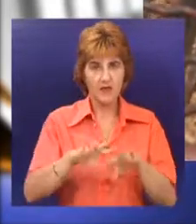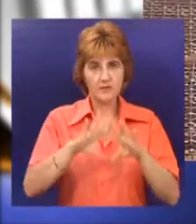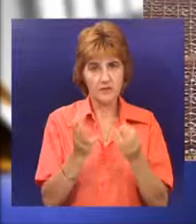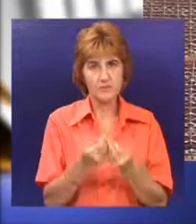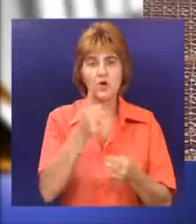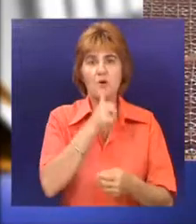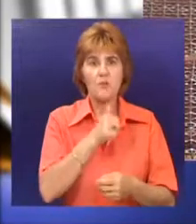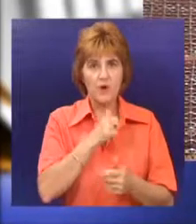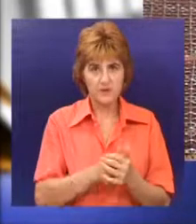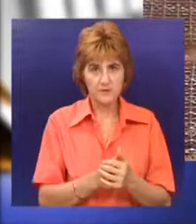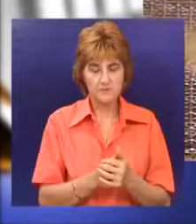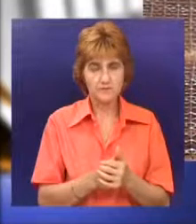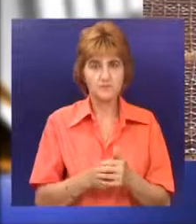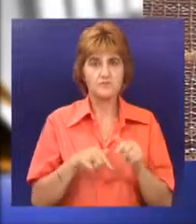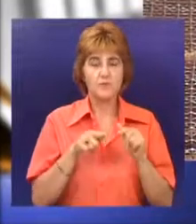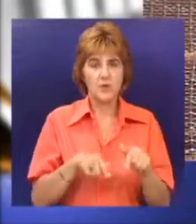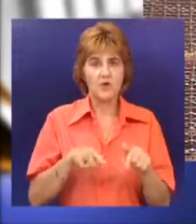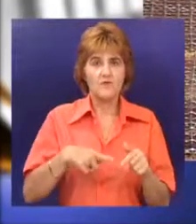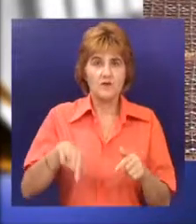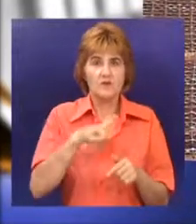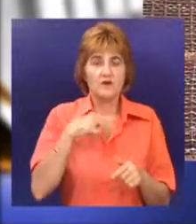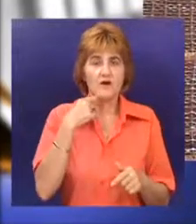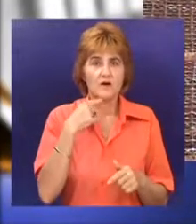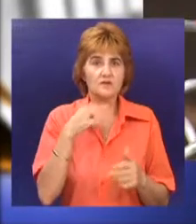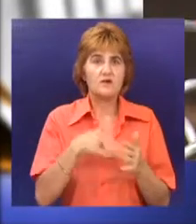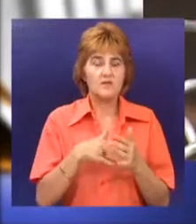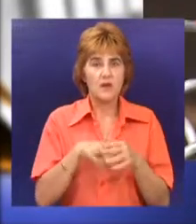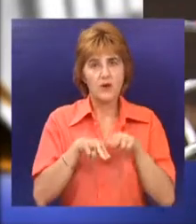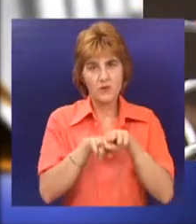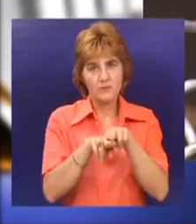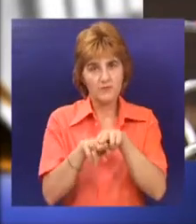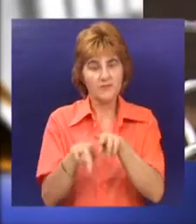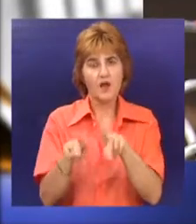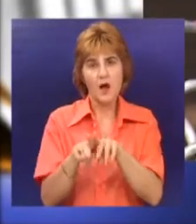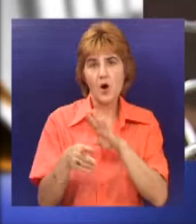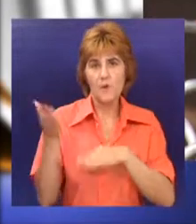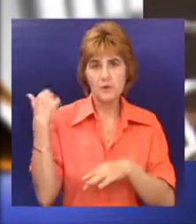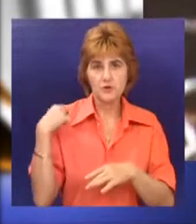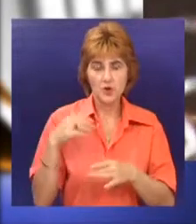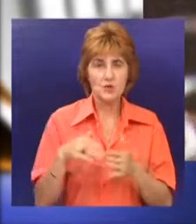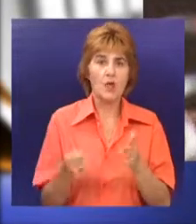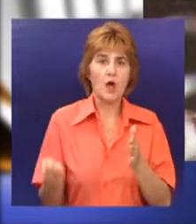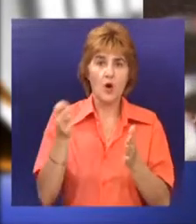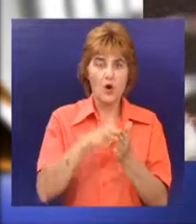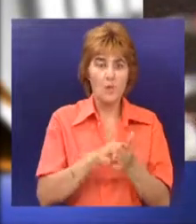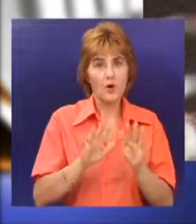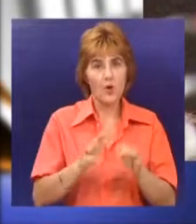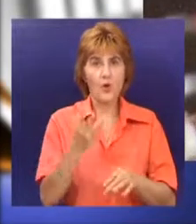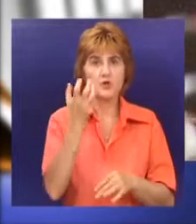na dodatu vrednost. Asocijacija poljoprivrednika smatra da bi robne rezerve ove, kao i prošle godine, trebale da otkupe